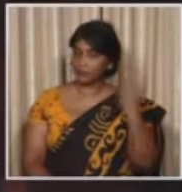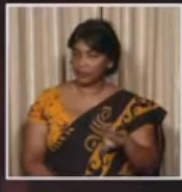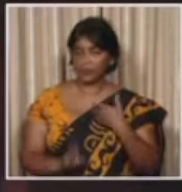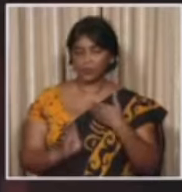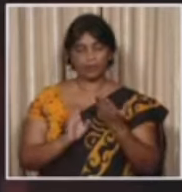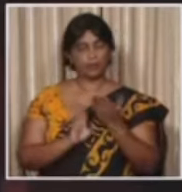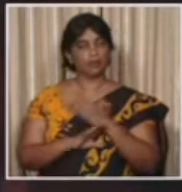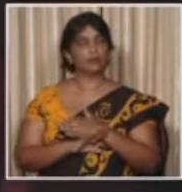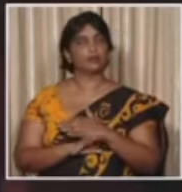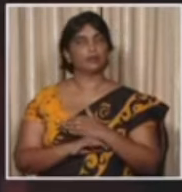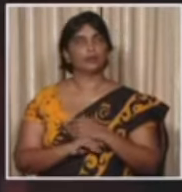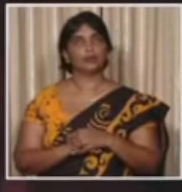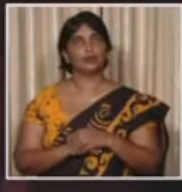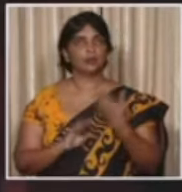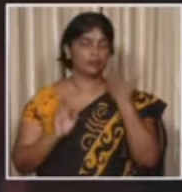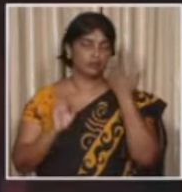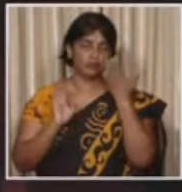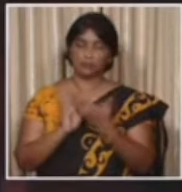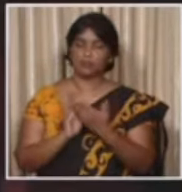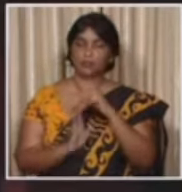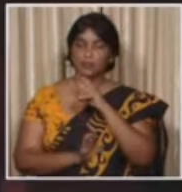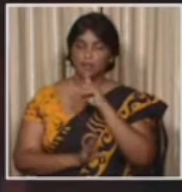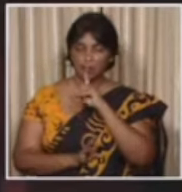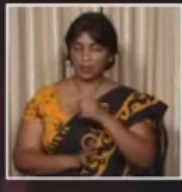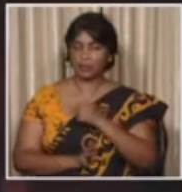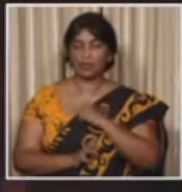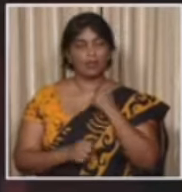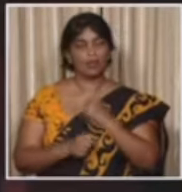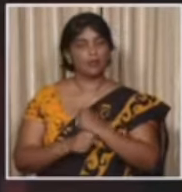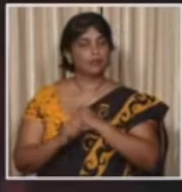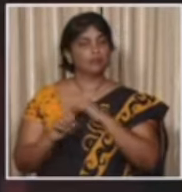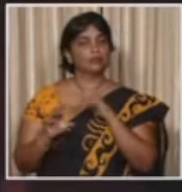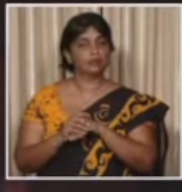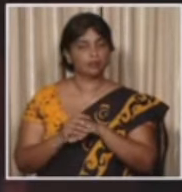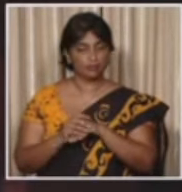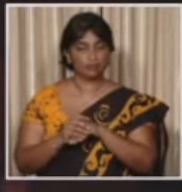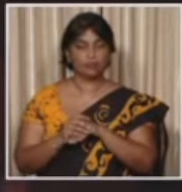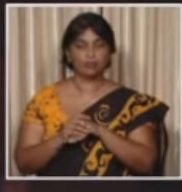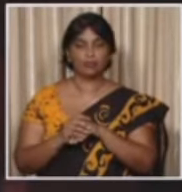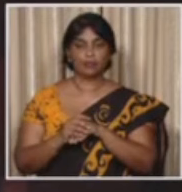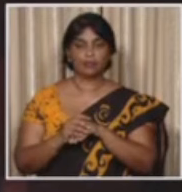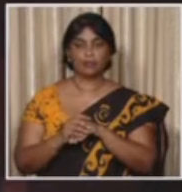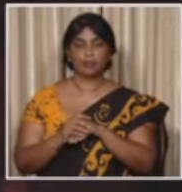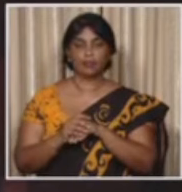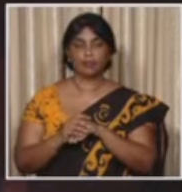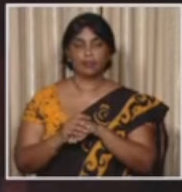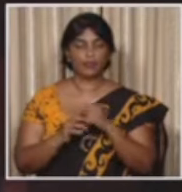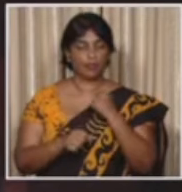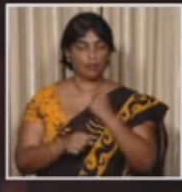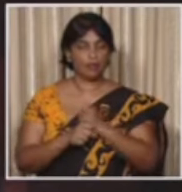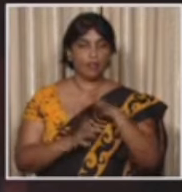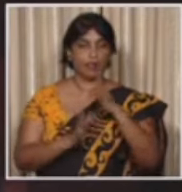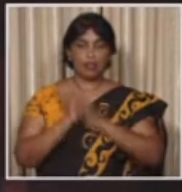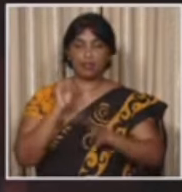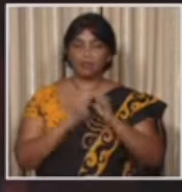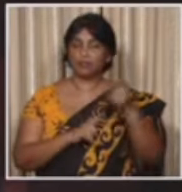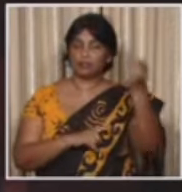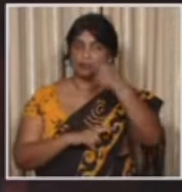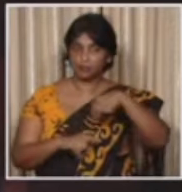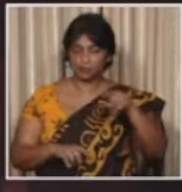පෙර මම ඉදිරිපත් කරන්න කැමති රජයේ නියෝජනය කරන අදාළ බලධාරීන්ට සහ මැති